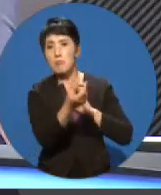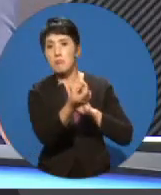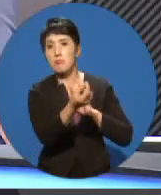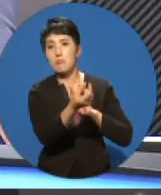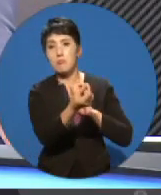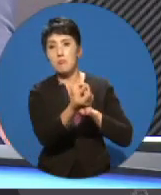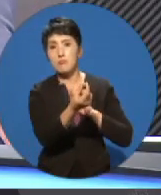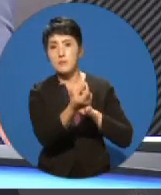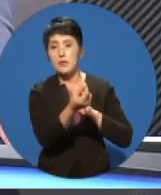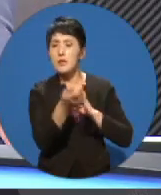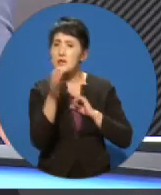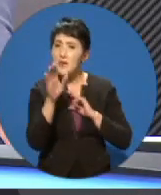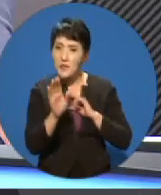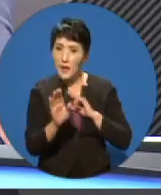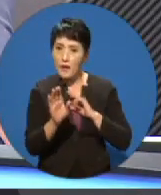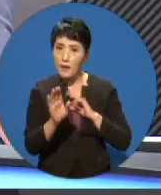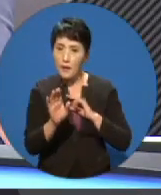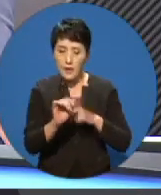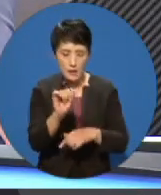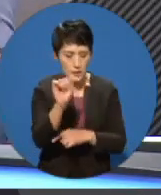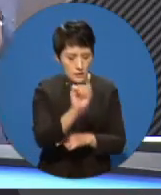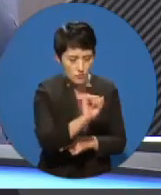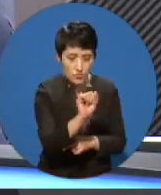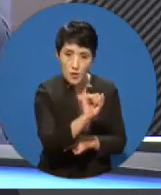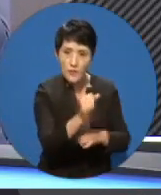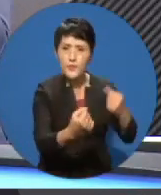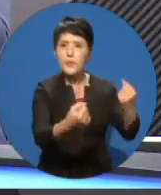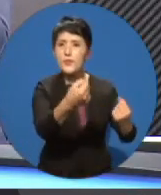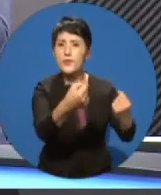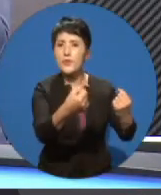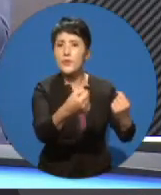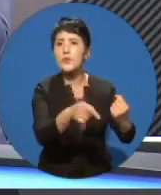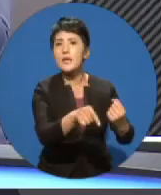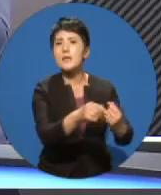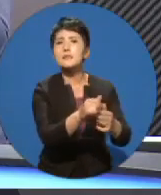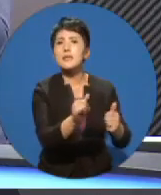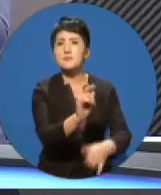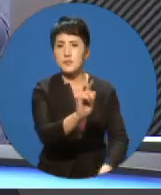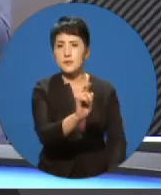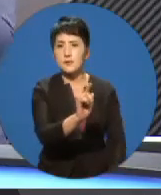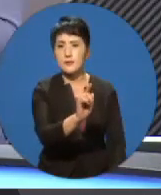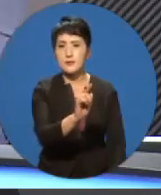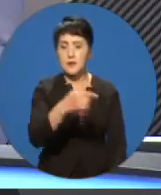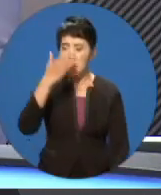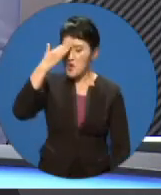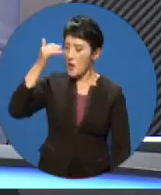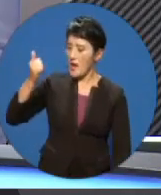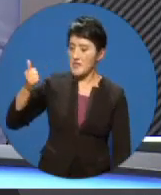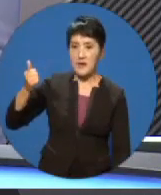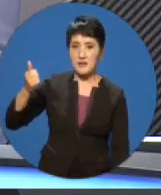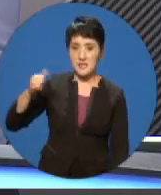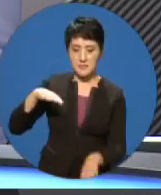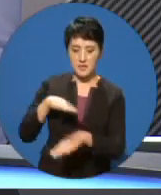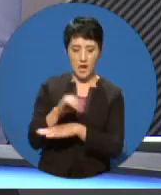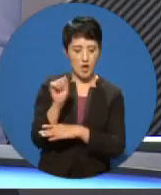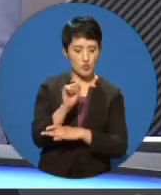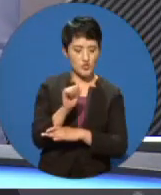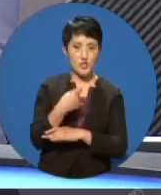그 운전기사들 하시는 말씀이 이제 회장 운전을 하면 더 이제 뭐 수당을 더 받는다고는 하는데